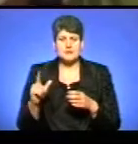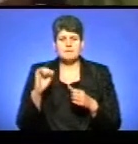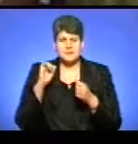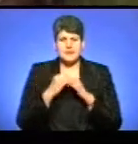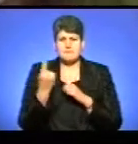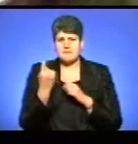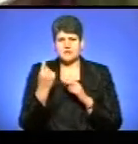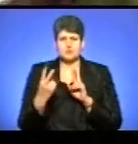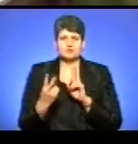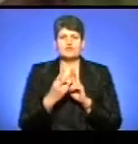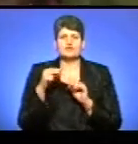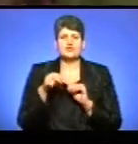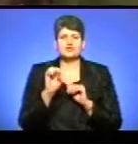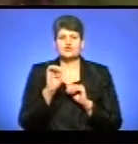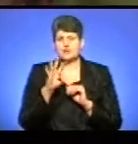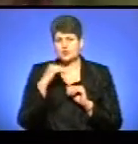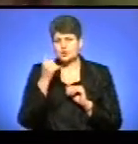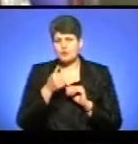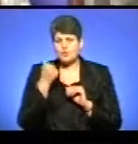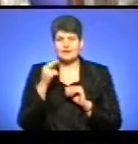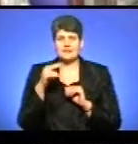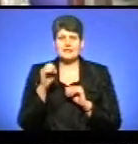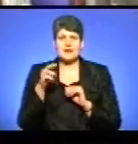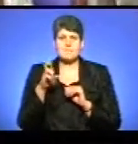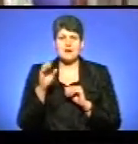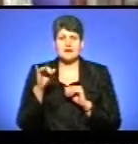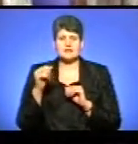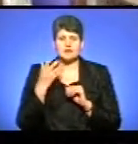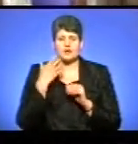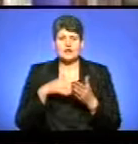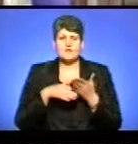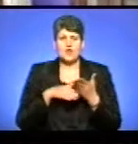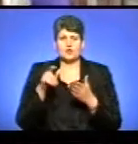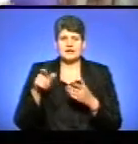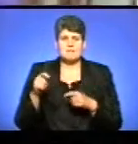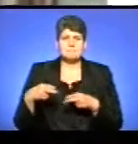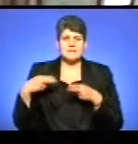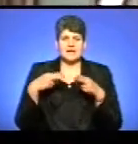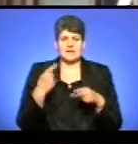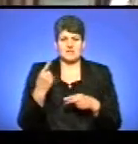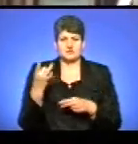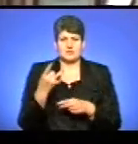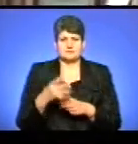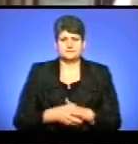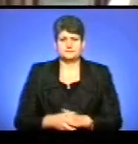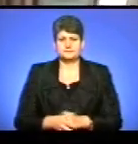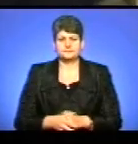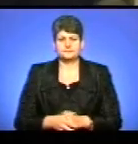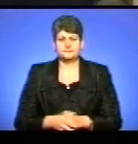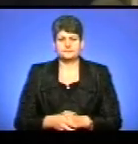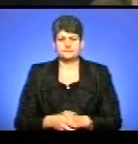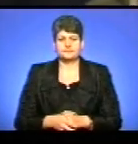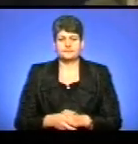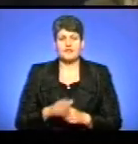першу зустріч у 2014 році в Дебальцево, коли волонтери із баража приїхали до них вперше.